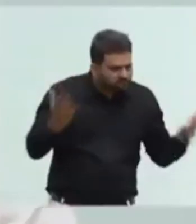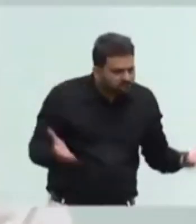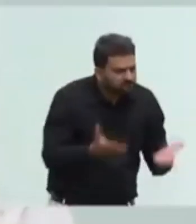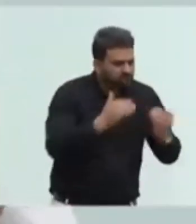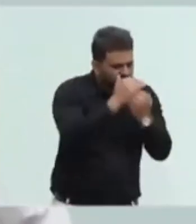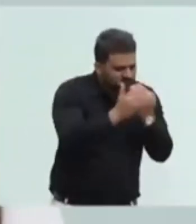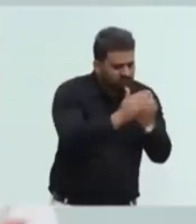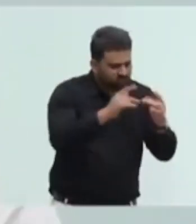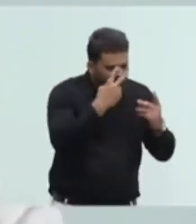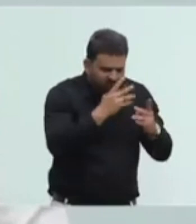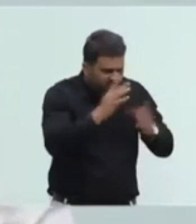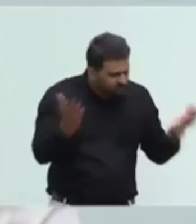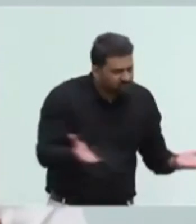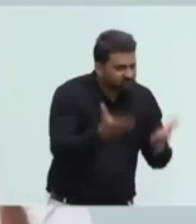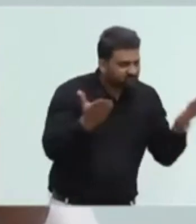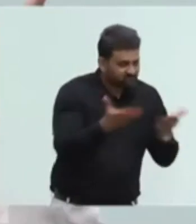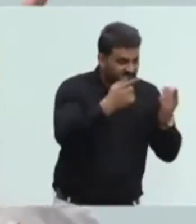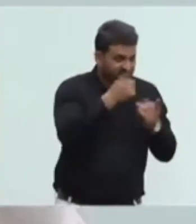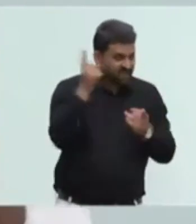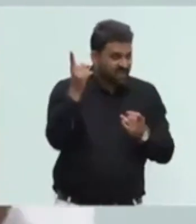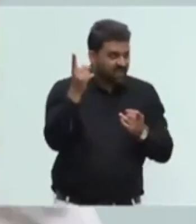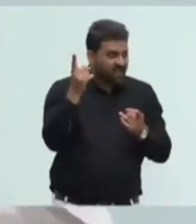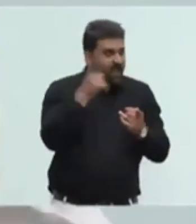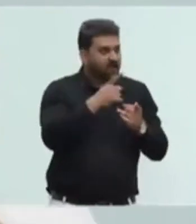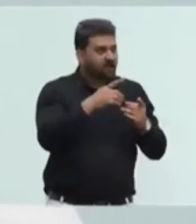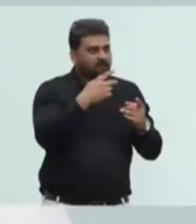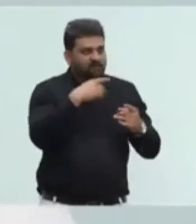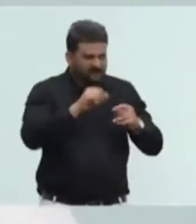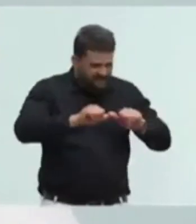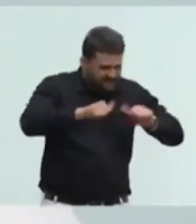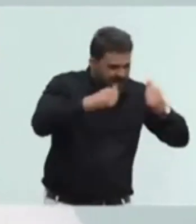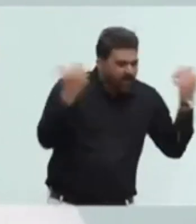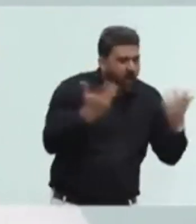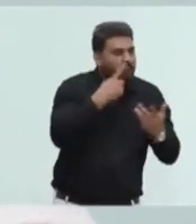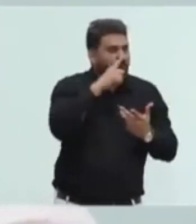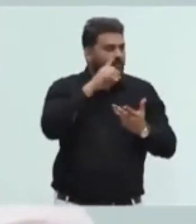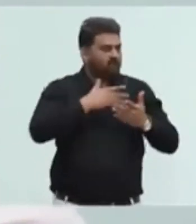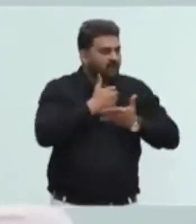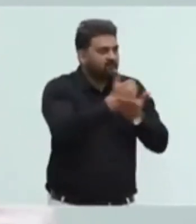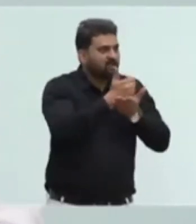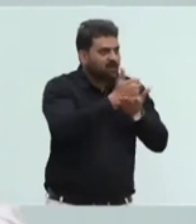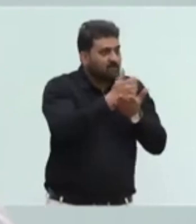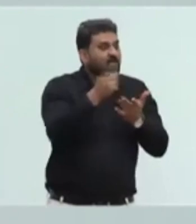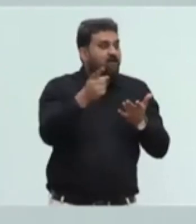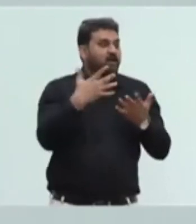ठीक है से आपको प्रोत्साहित करती थी मीण कैसे आपको लड़ाई जीतने में मदद करती थी और हर चुनौती के सामने